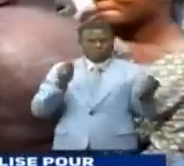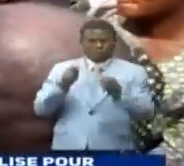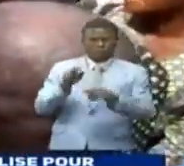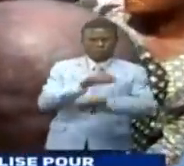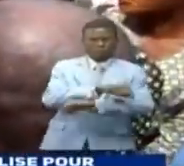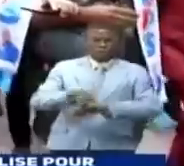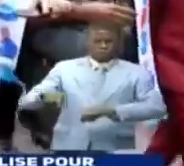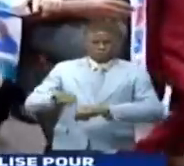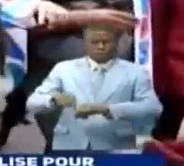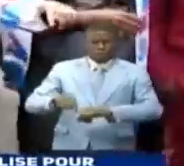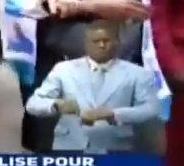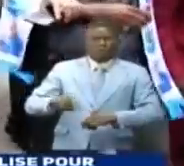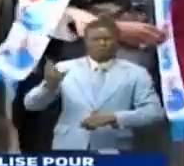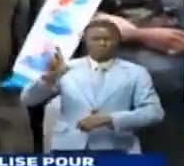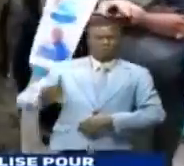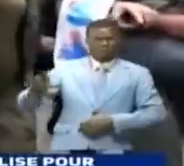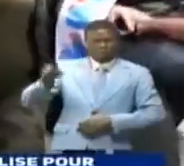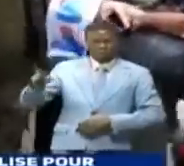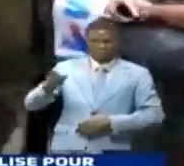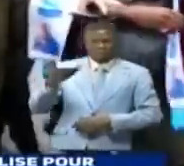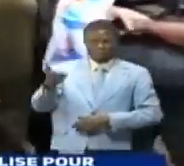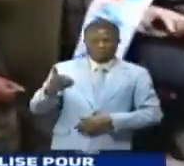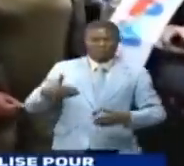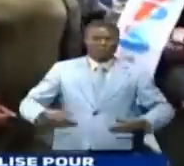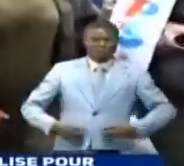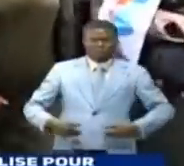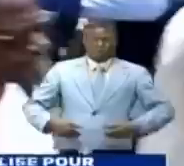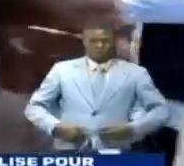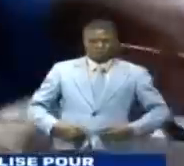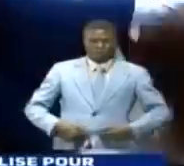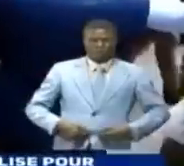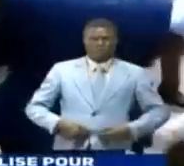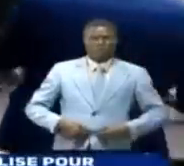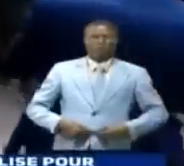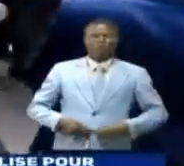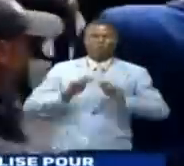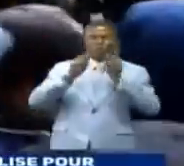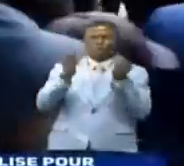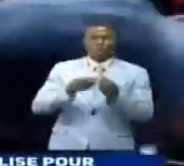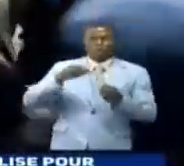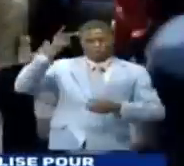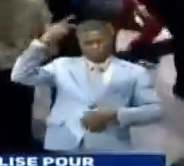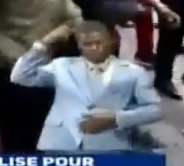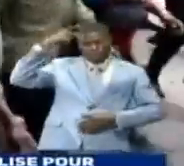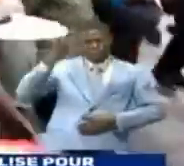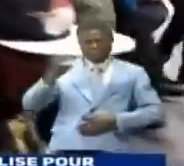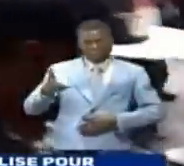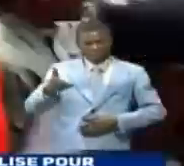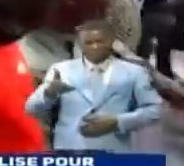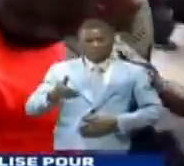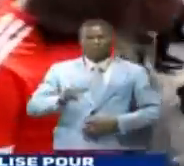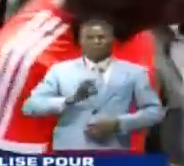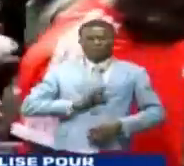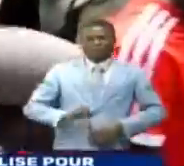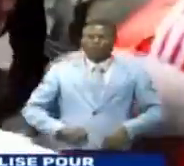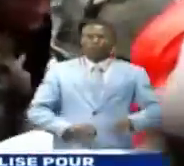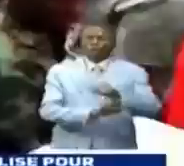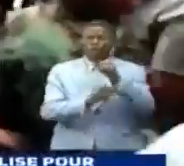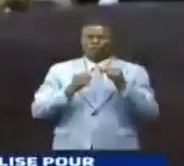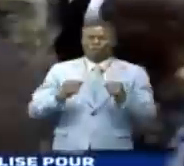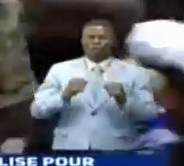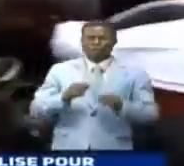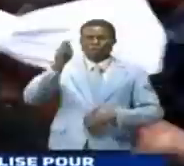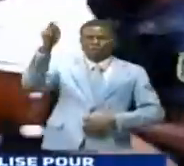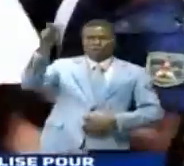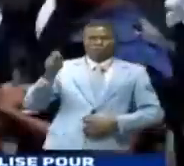de l'UDPS à Limité. Ici, la jeunesse fer de lance du parti présidentiel a exprimé son soutien sans faille au